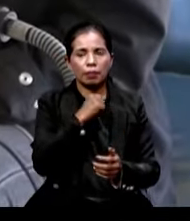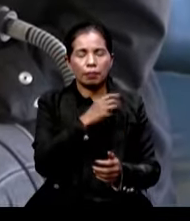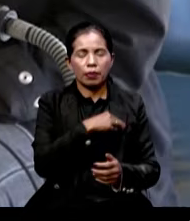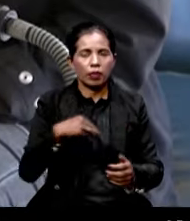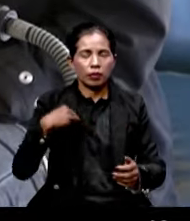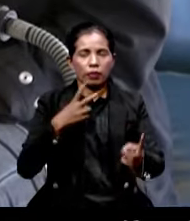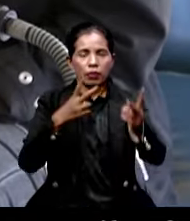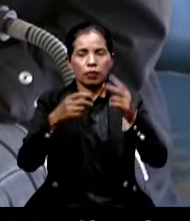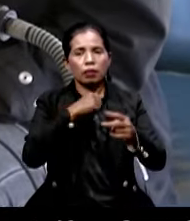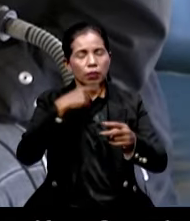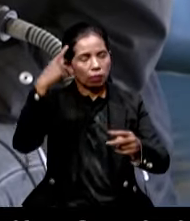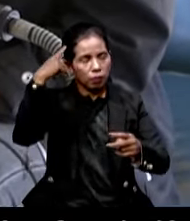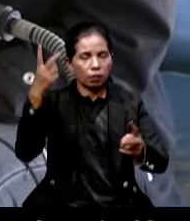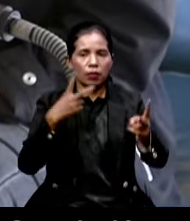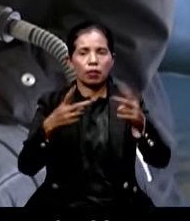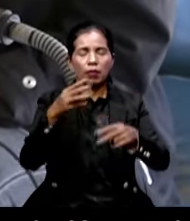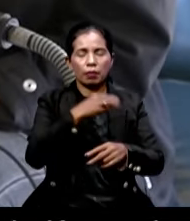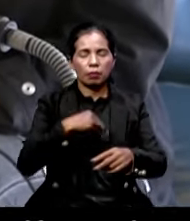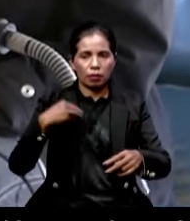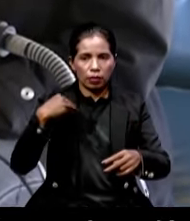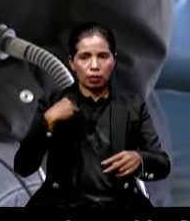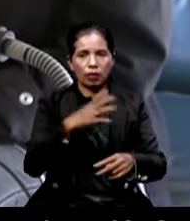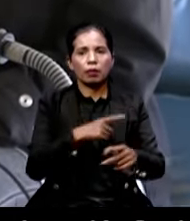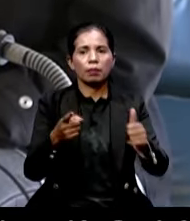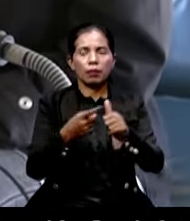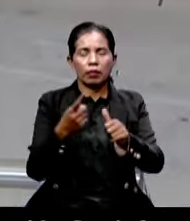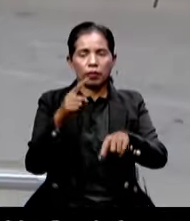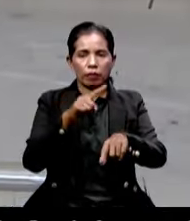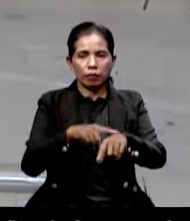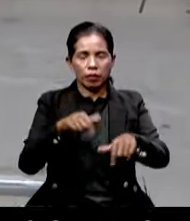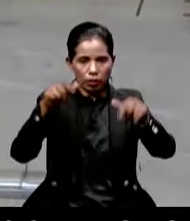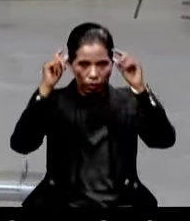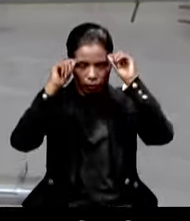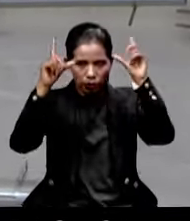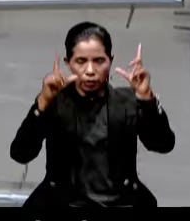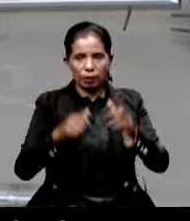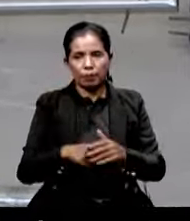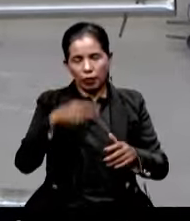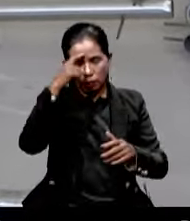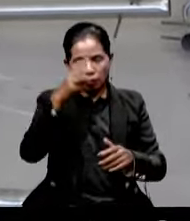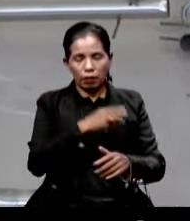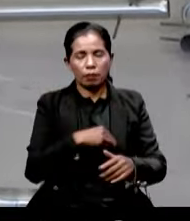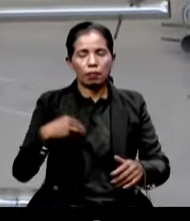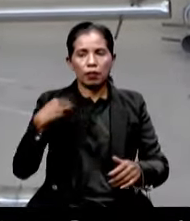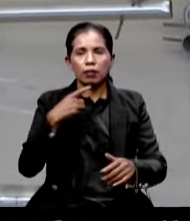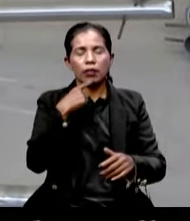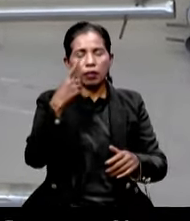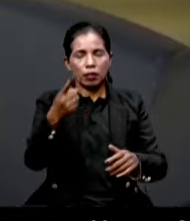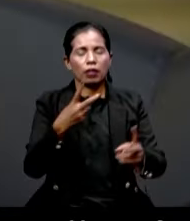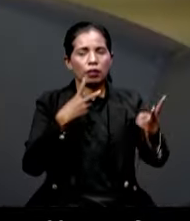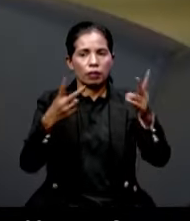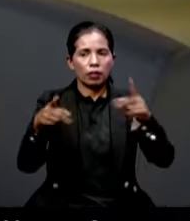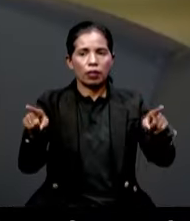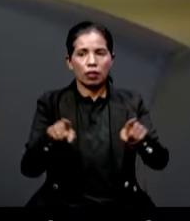tambah visita Papa Francisco ba Congregação Madre Alma foi a primeira vez acontece em Timor Leste. Tamale Madre Zetrodis Mos considera visita